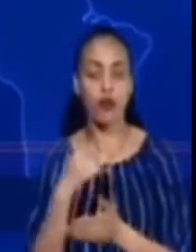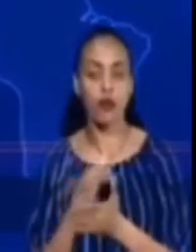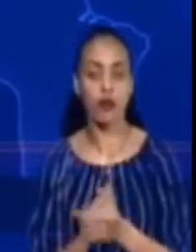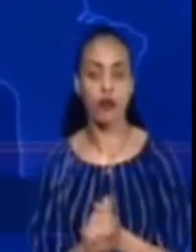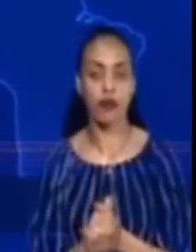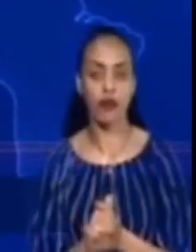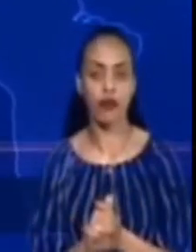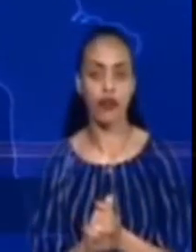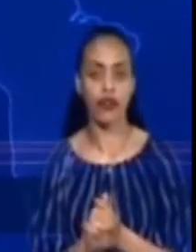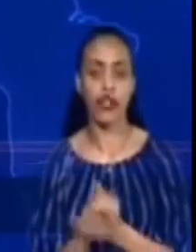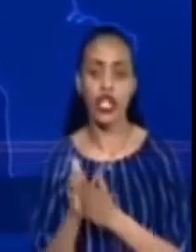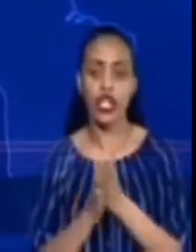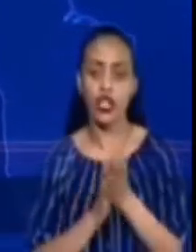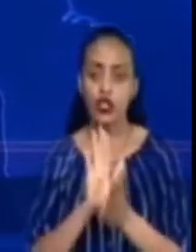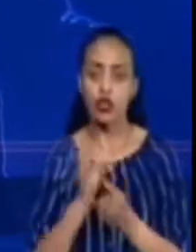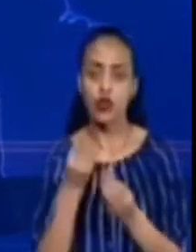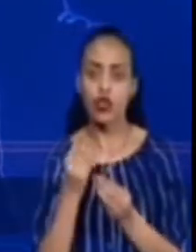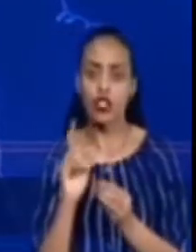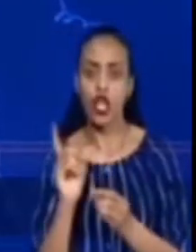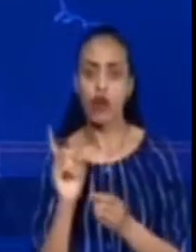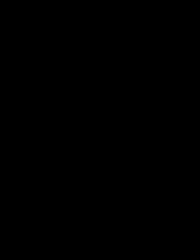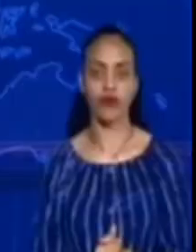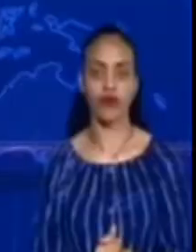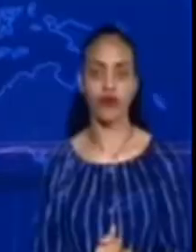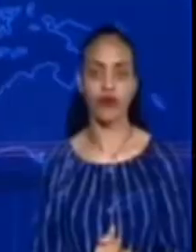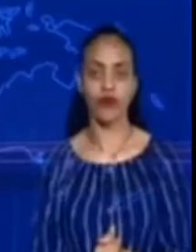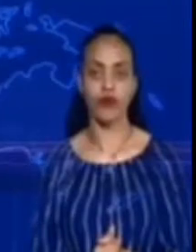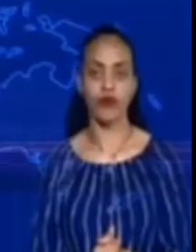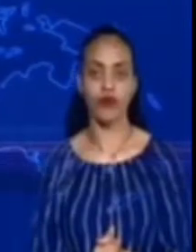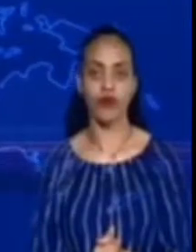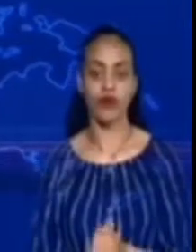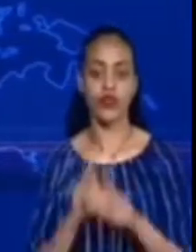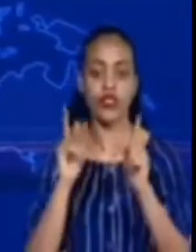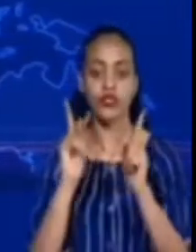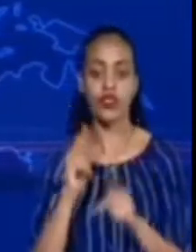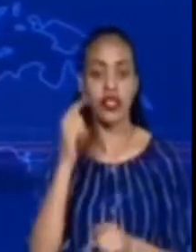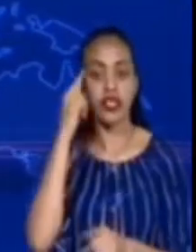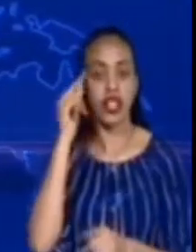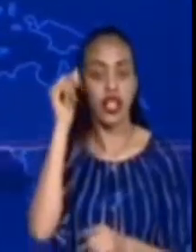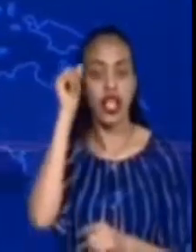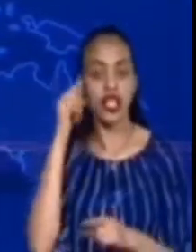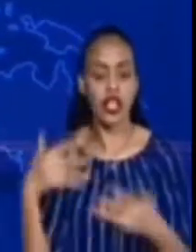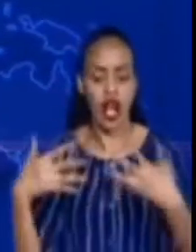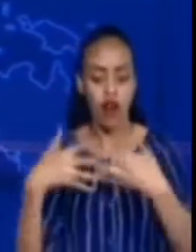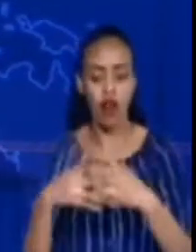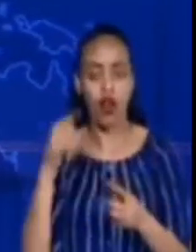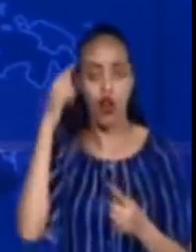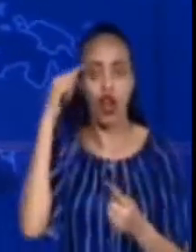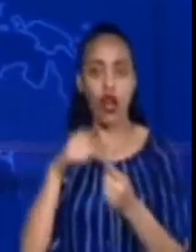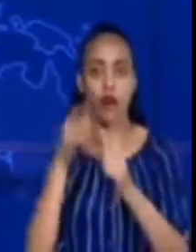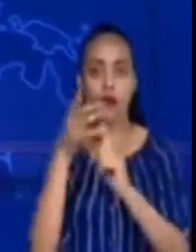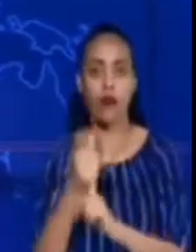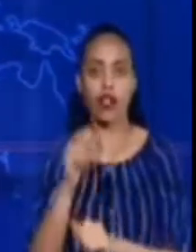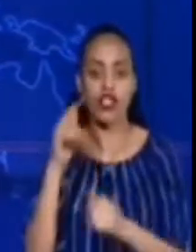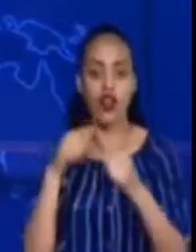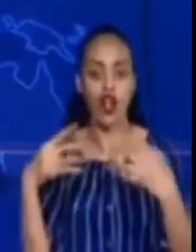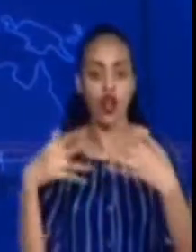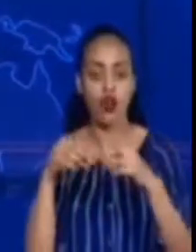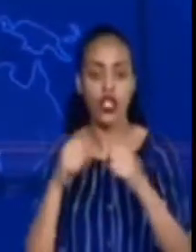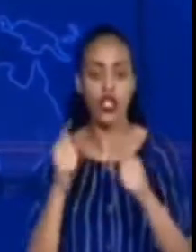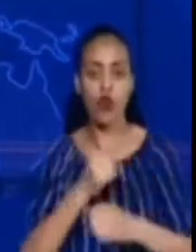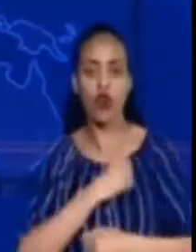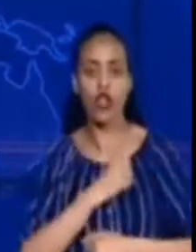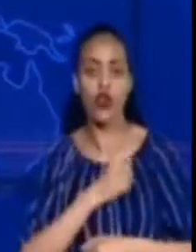ስልጡን የድሮ ገዳይ የሆኑ ተገዳይ የሚል ኡስታዝ እንደሚሆን ተስፋ